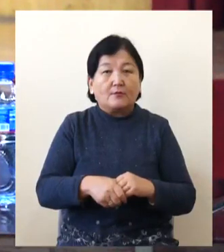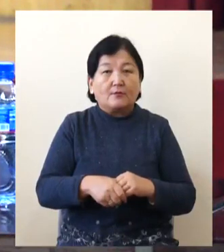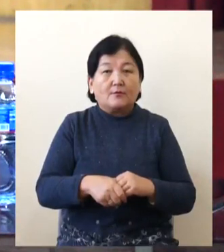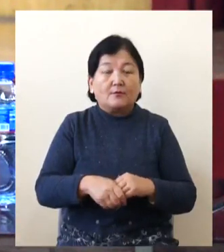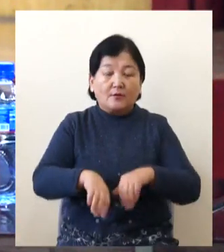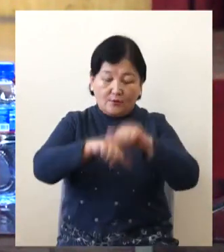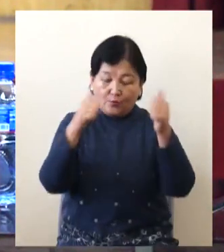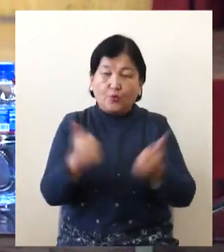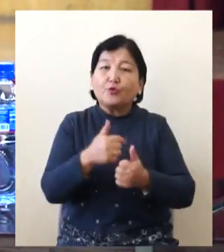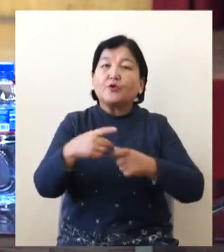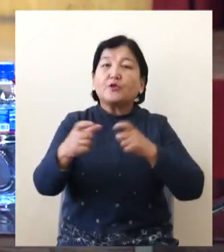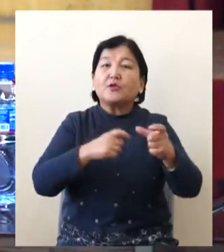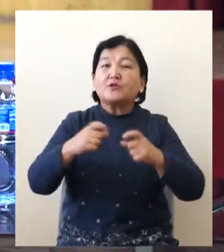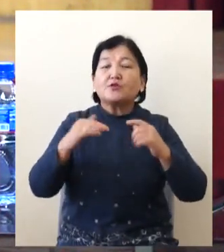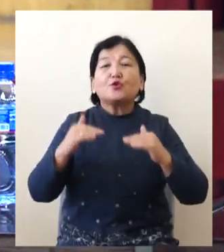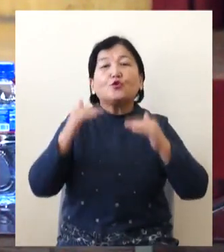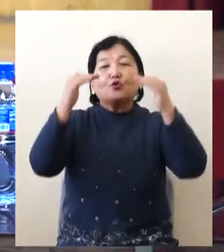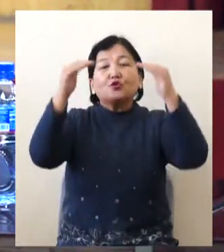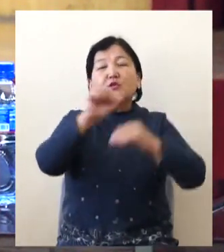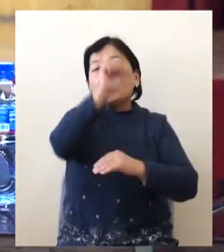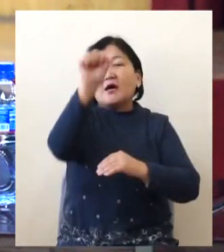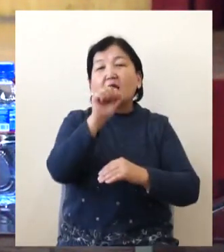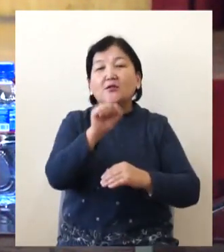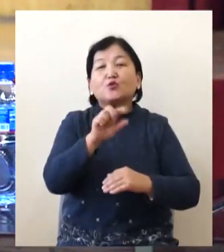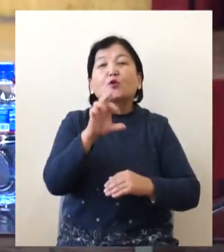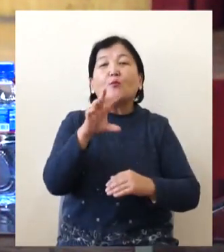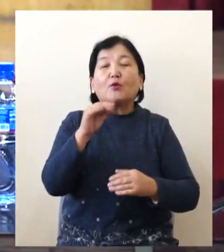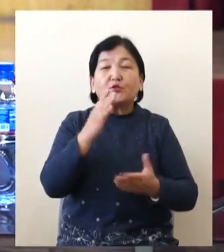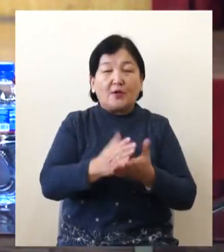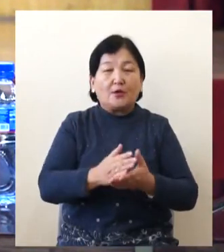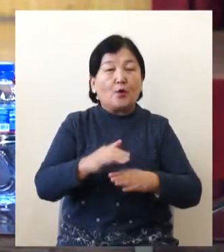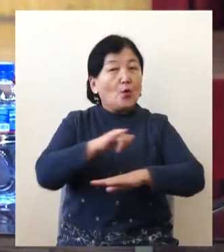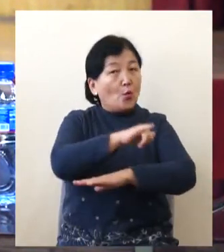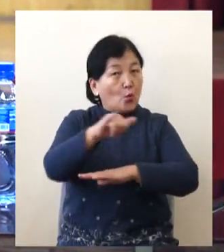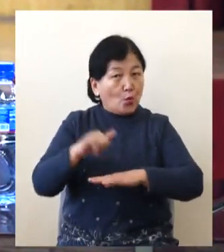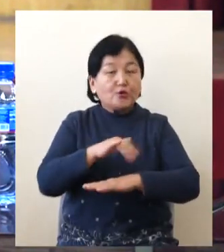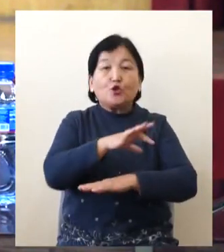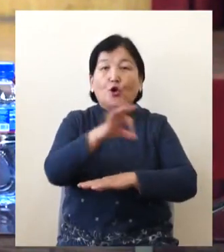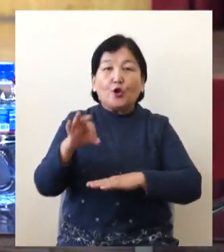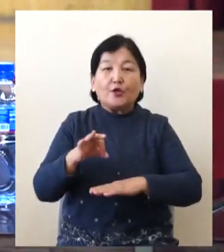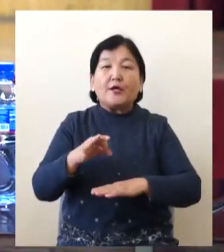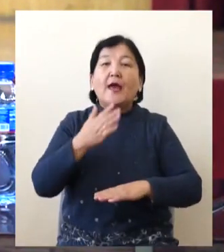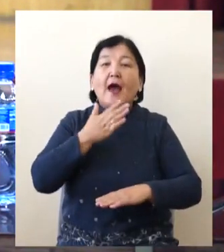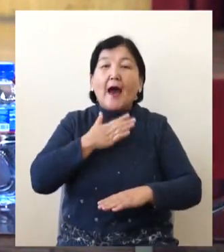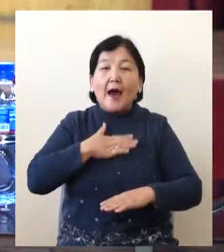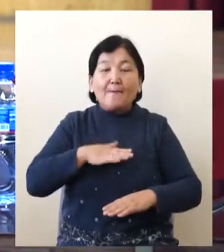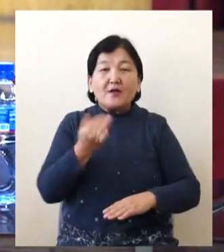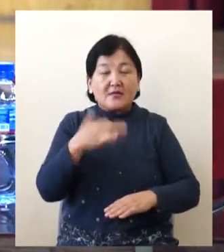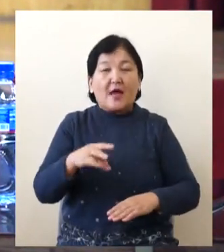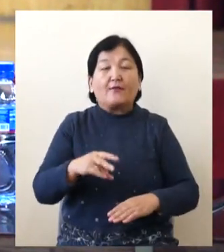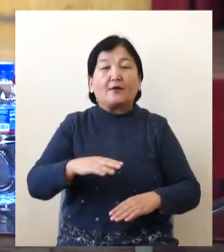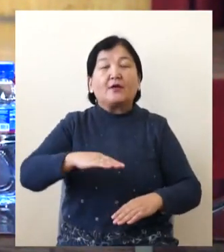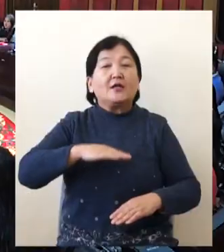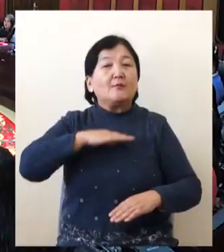нь энэ бол бүгдээрээ эдийн засгийн хөгжлийн асуудал болчихж байгаа. Улс орны амар тайван нөхцөлд илбэг хаглуун